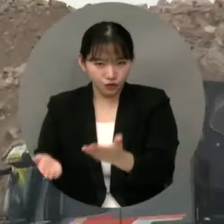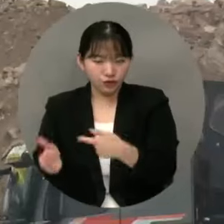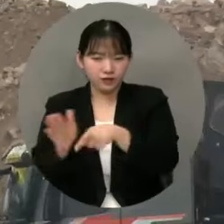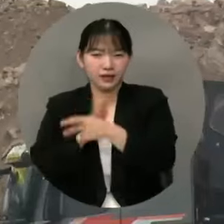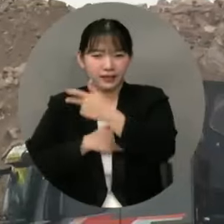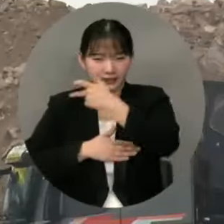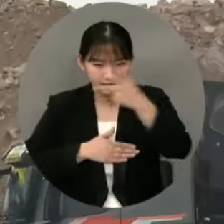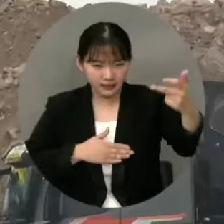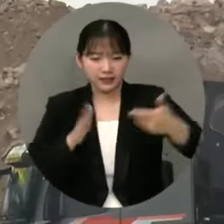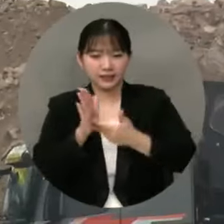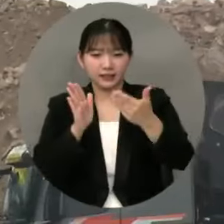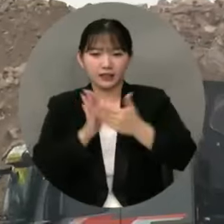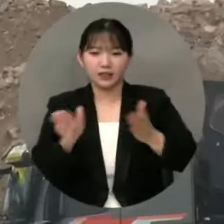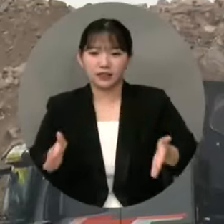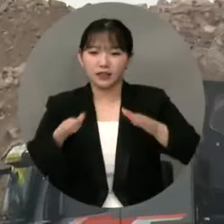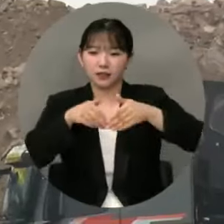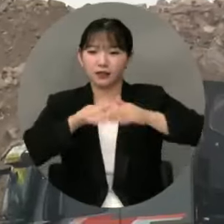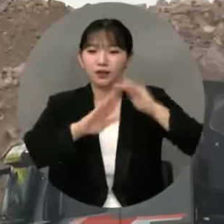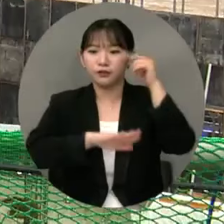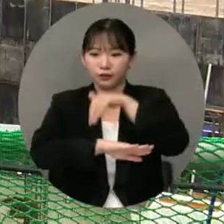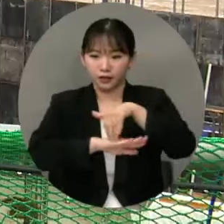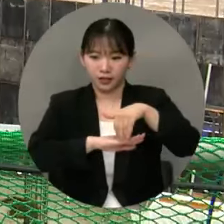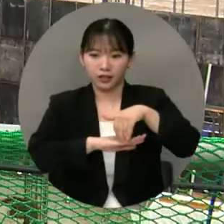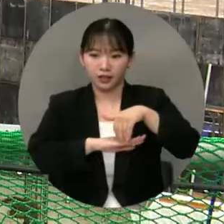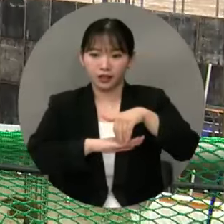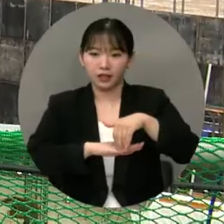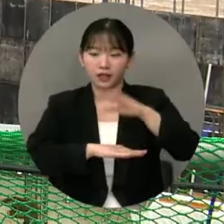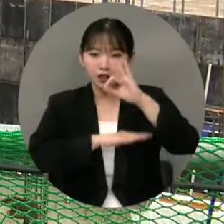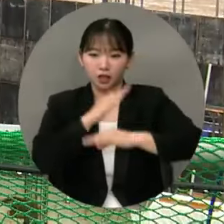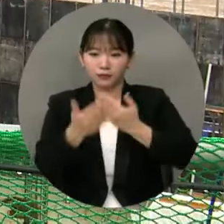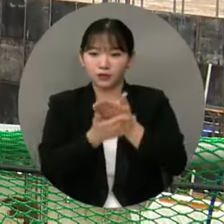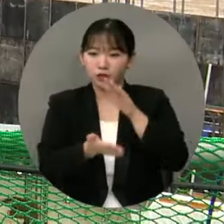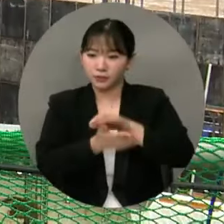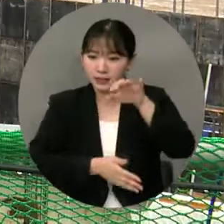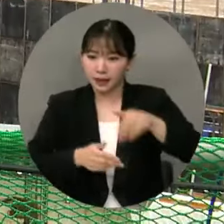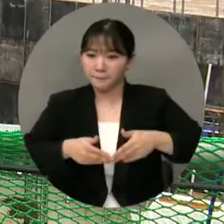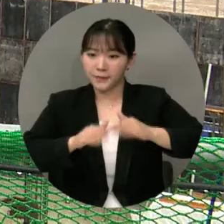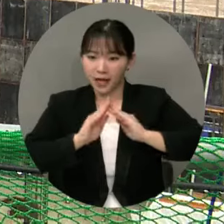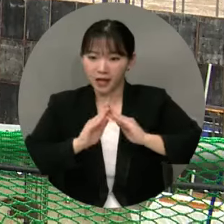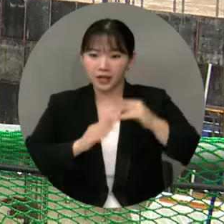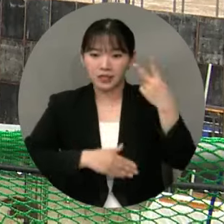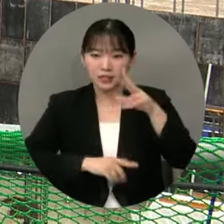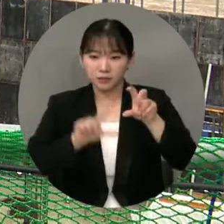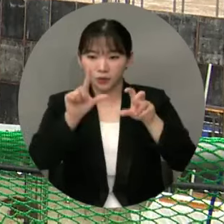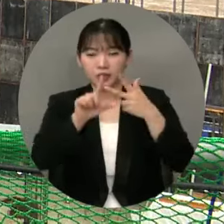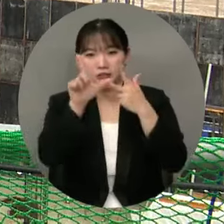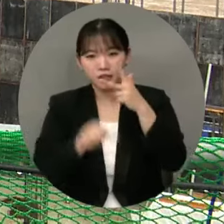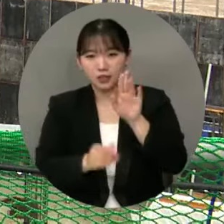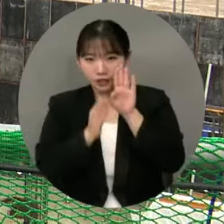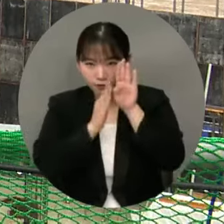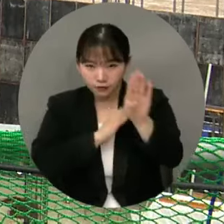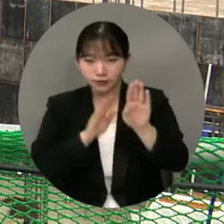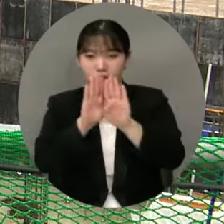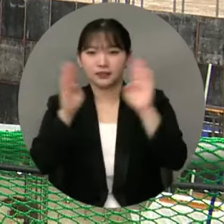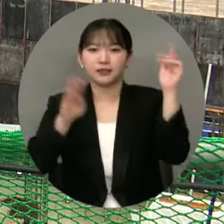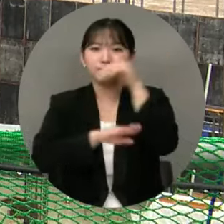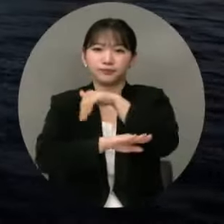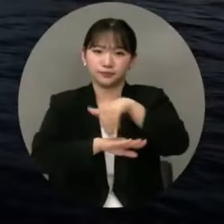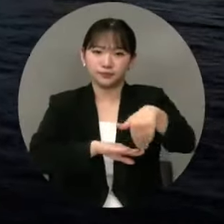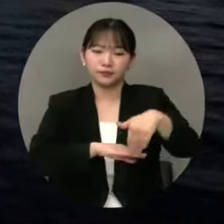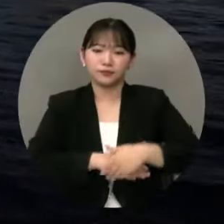대규모 항만시설이 갖춰지게 됩니다. 서부정비창은 준공이 끝나는 2025년 7월 이후 개창될